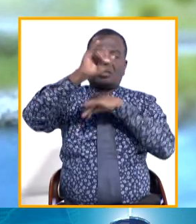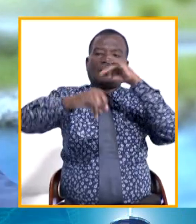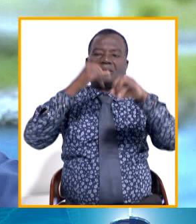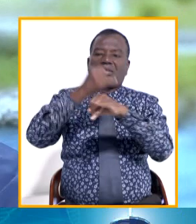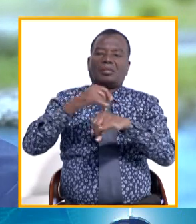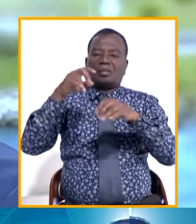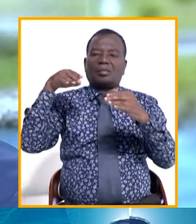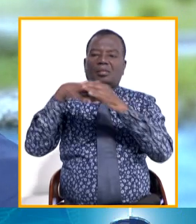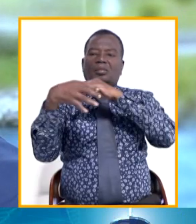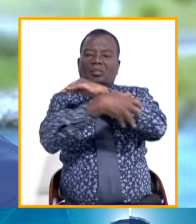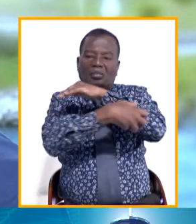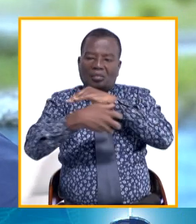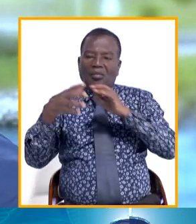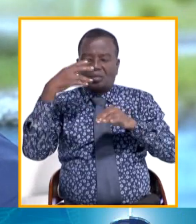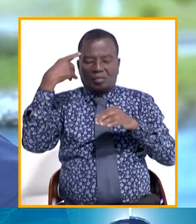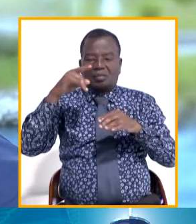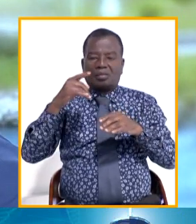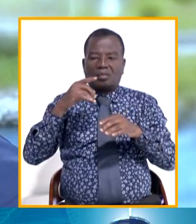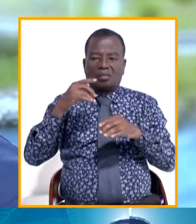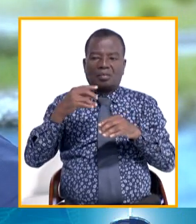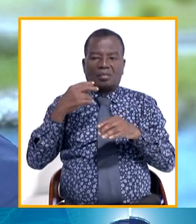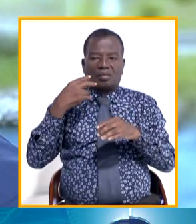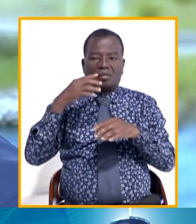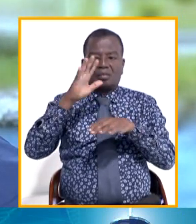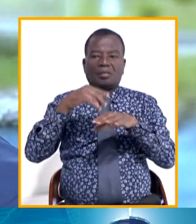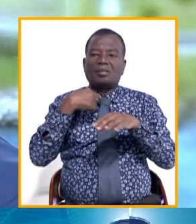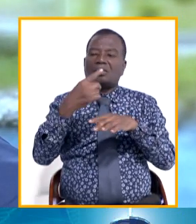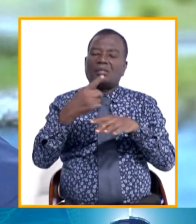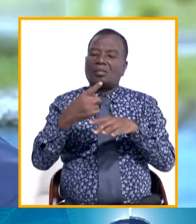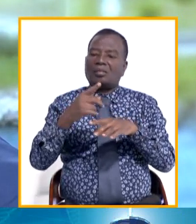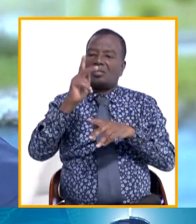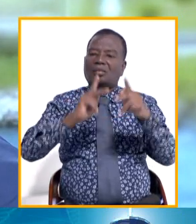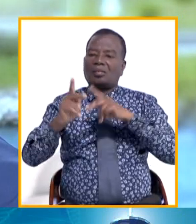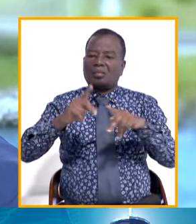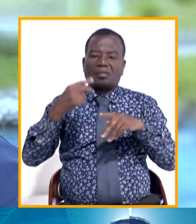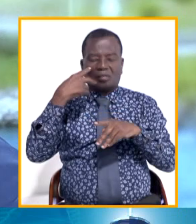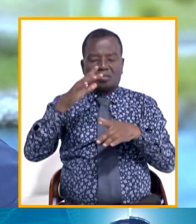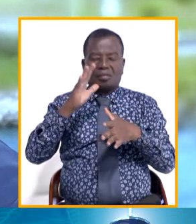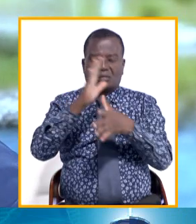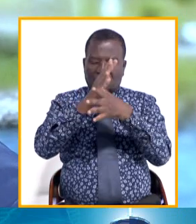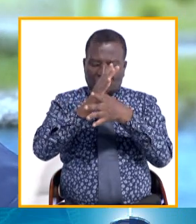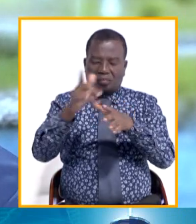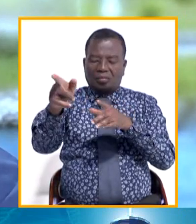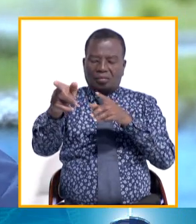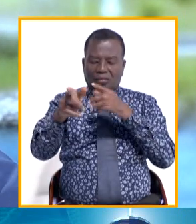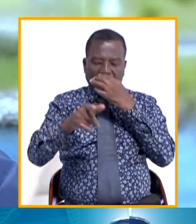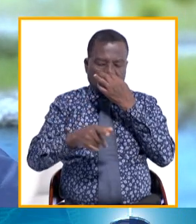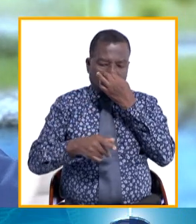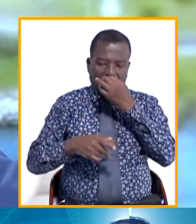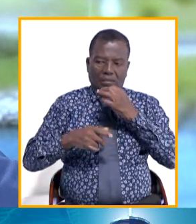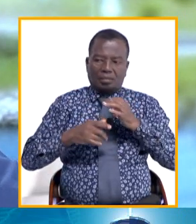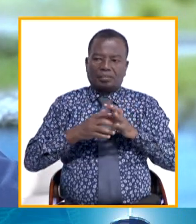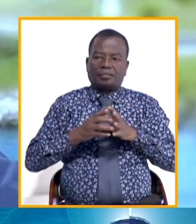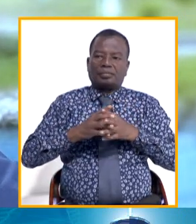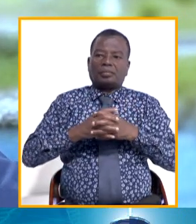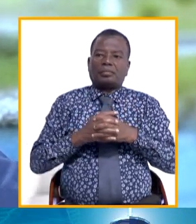attirer l'attention du public sur les problématiques de lutte contre la corruption. On écoute le message du gouvernement lu par le ministre